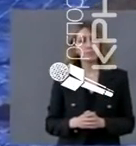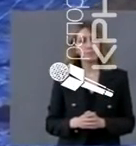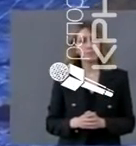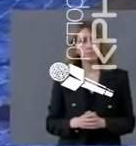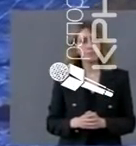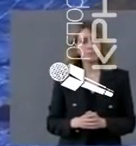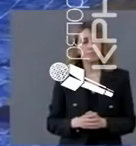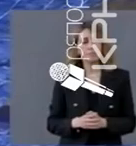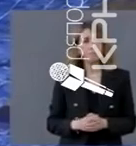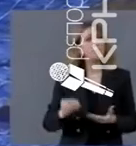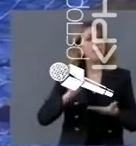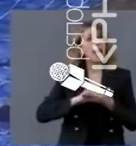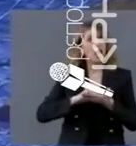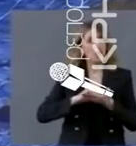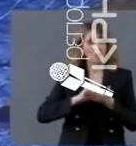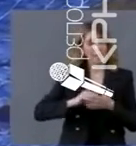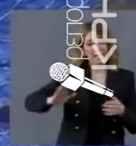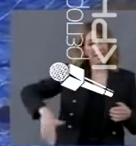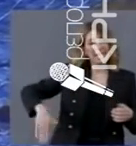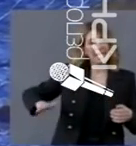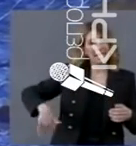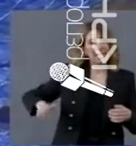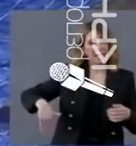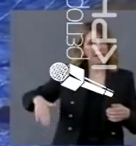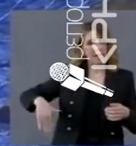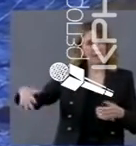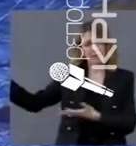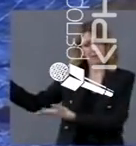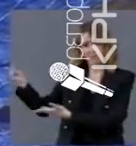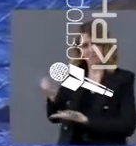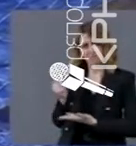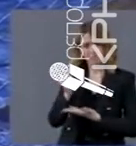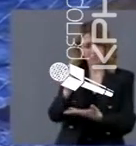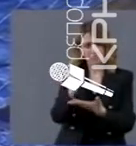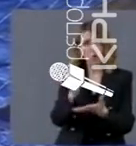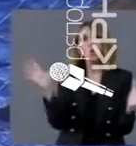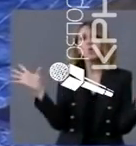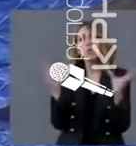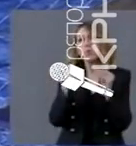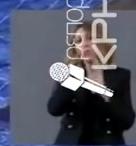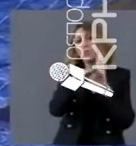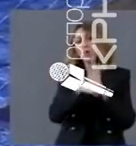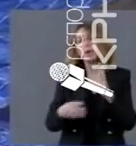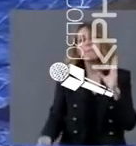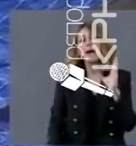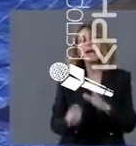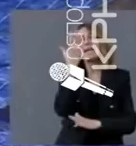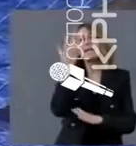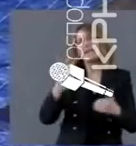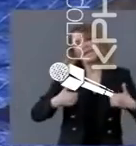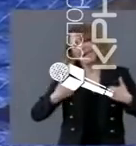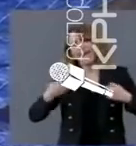μερίδα του Λέοντος στο πρόγραμμα των νέων αγροτών ύψους 67